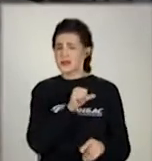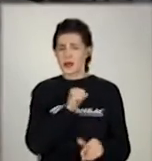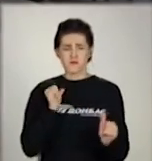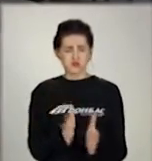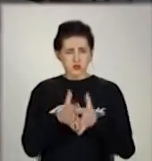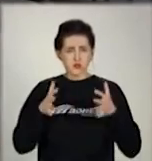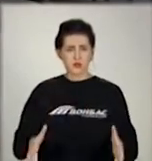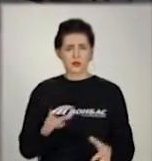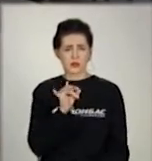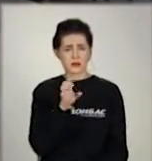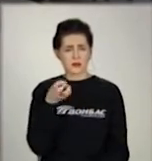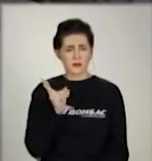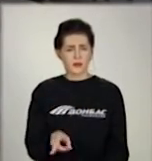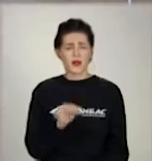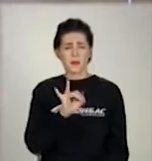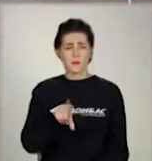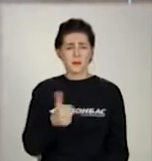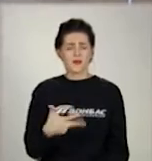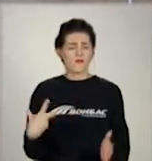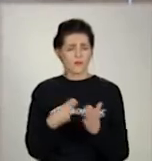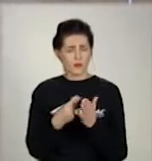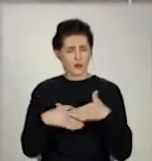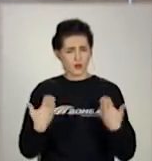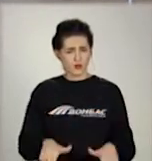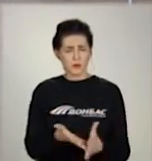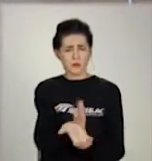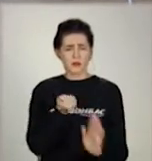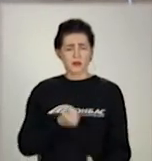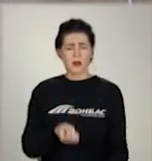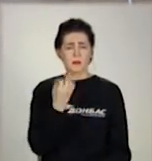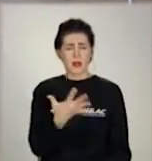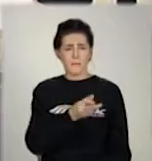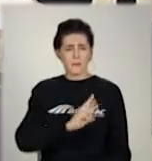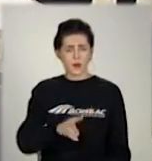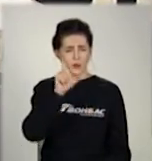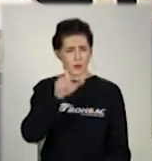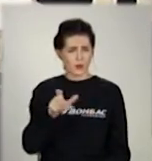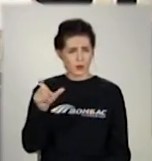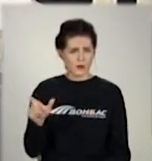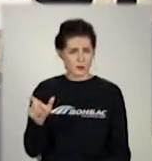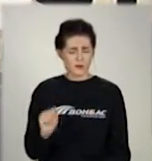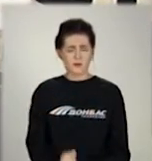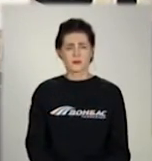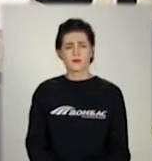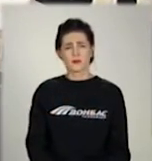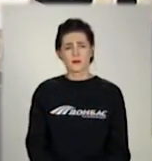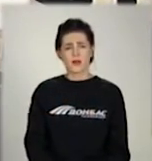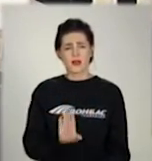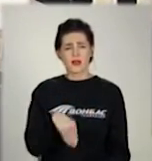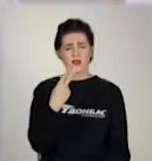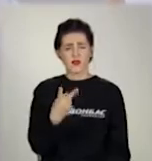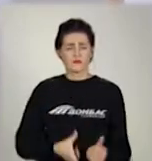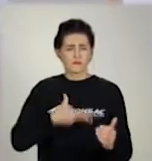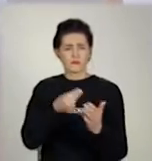зоні ризику. І нині першу дозу вакцини вже отримали 15 мільйонів громадян. Дві дози –